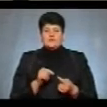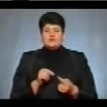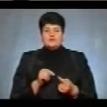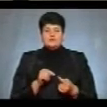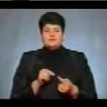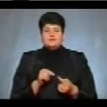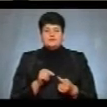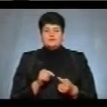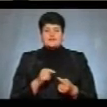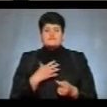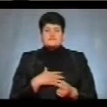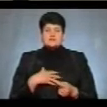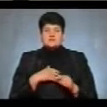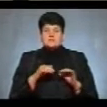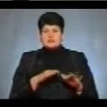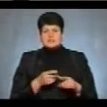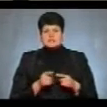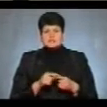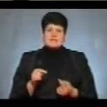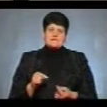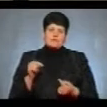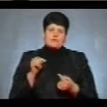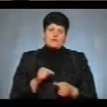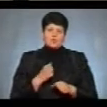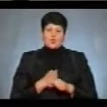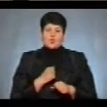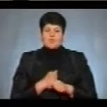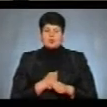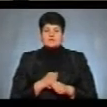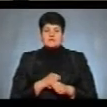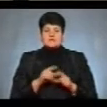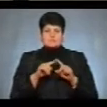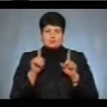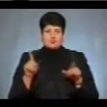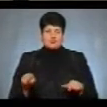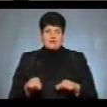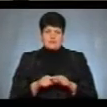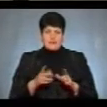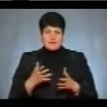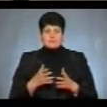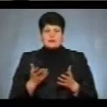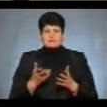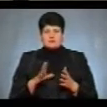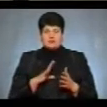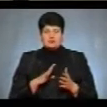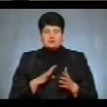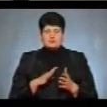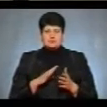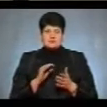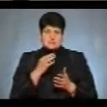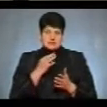така важлива річ – це, відповідно, робота із бюлетенями, те, що вже було зазначено, саме з самими